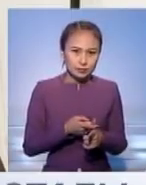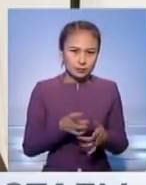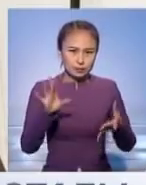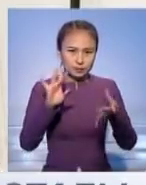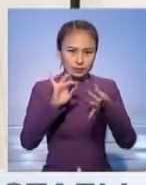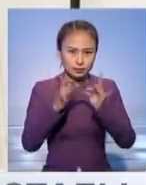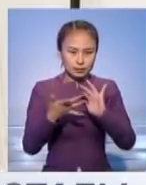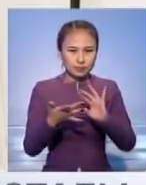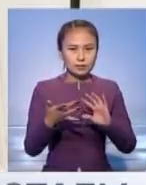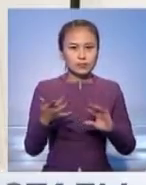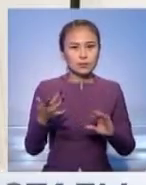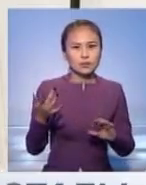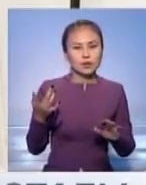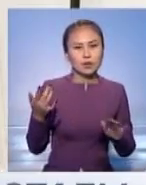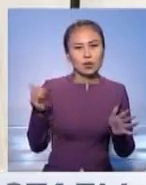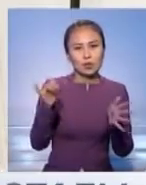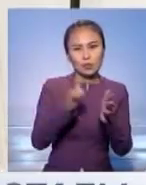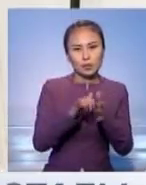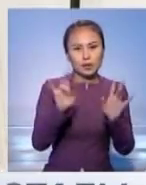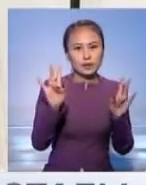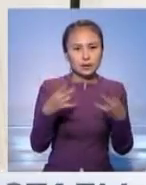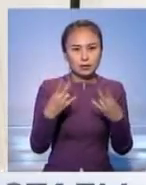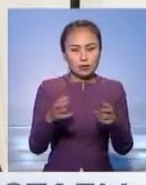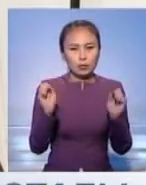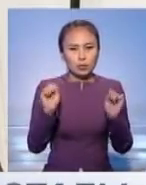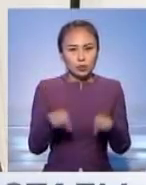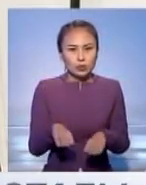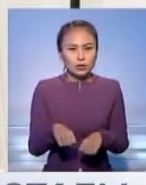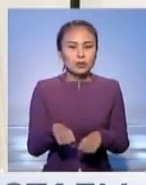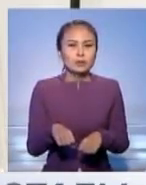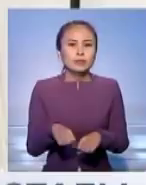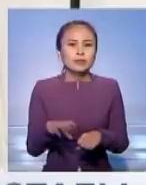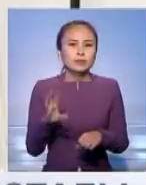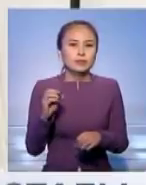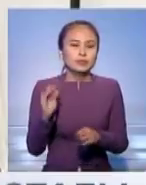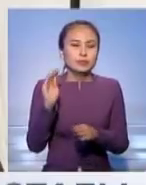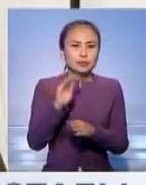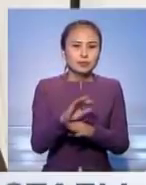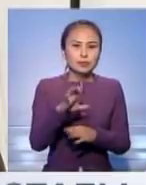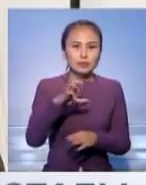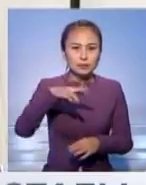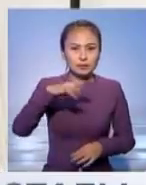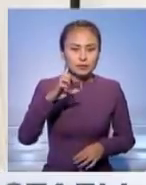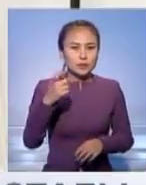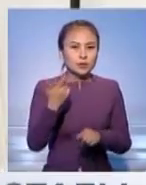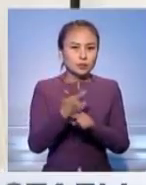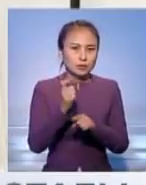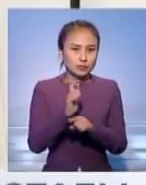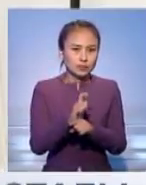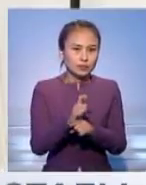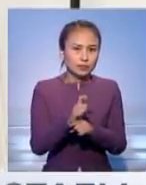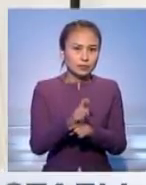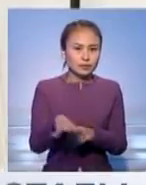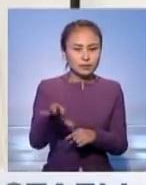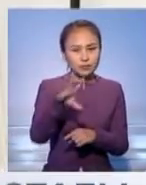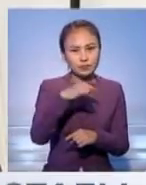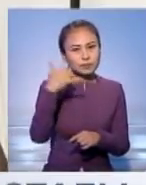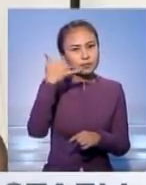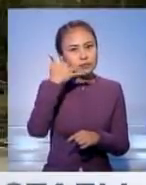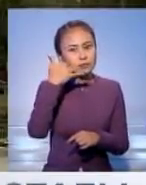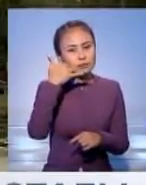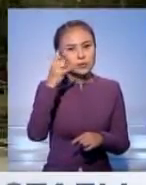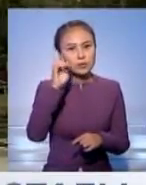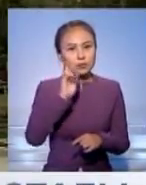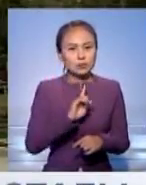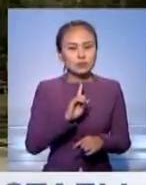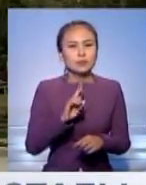интернет желісіне қосылмай-ақ төлеуге болады. Сонымен қатар SMS жүйесі өте барлық телефон құралдарына